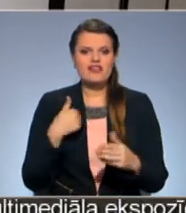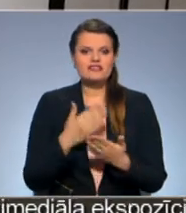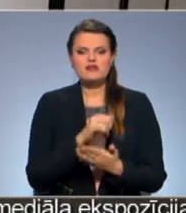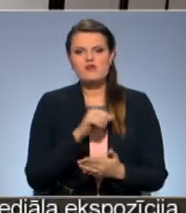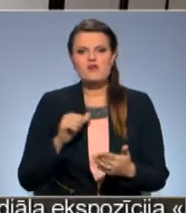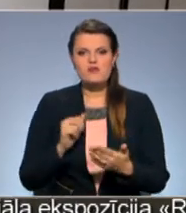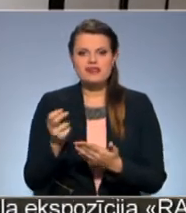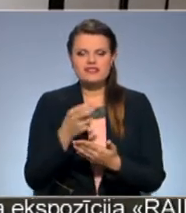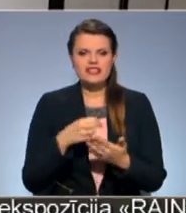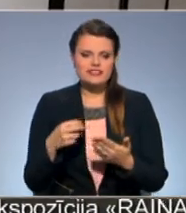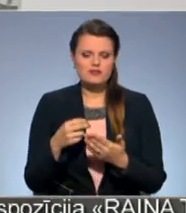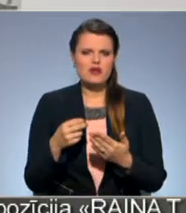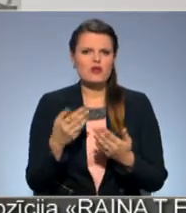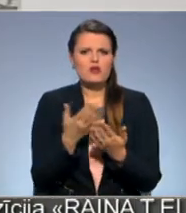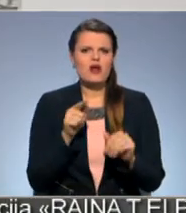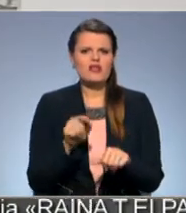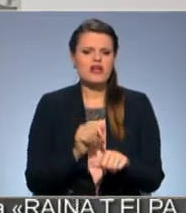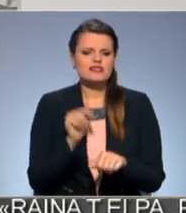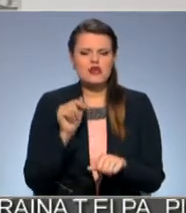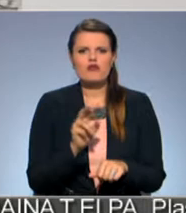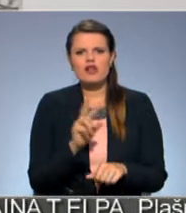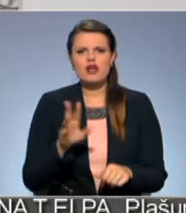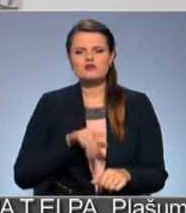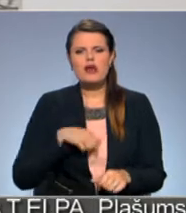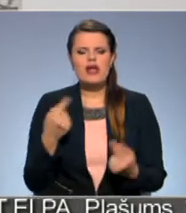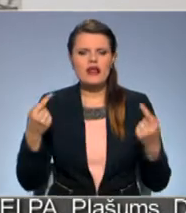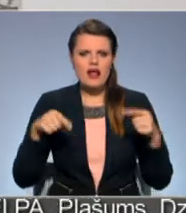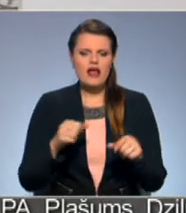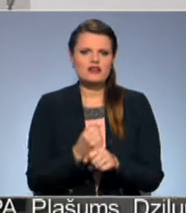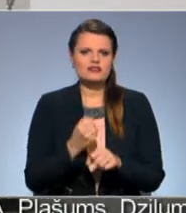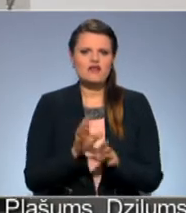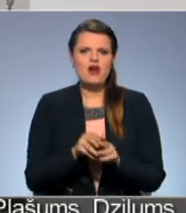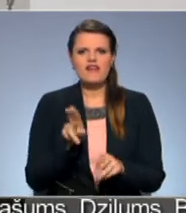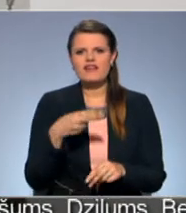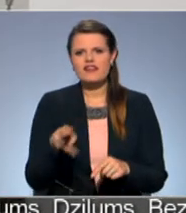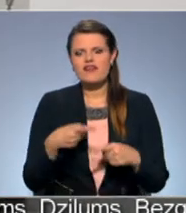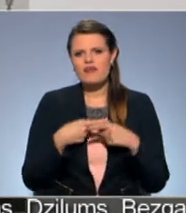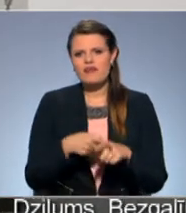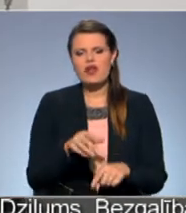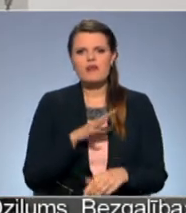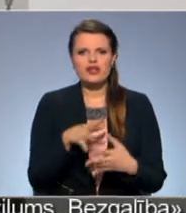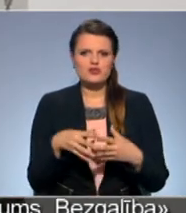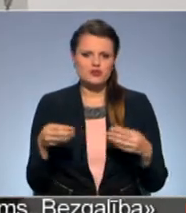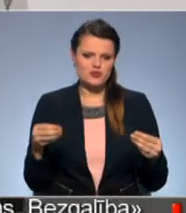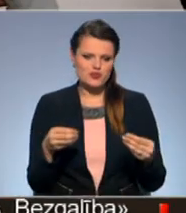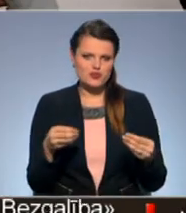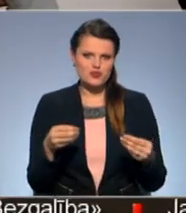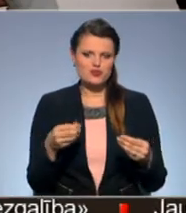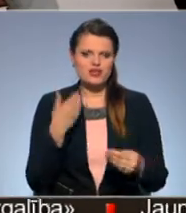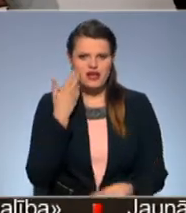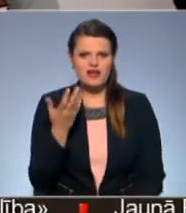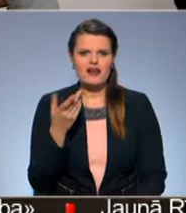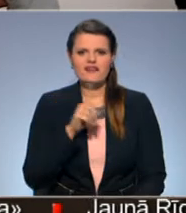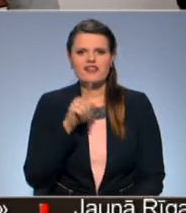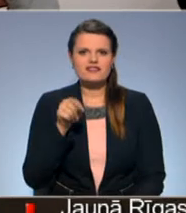izgriezis pasportu. Un kaut kā tā sajūta, kas varbūt ilgu laiku man strādājot ar digitālām tehnoloģijām, bija tā kā zudusi, kad ir